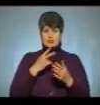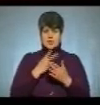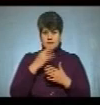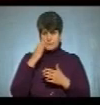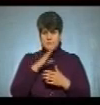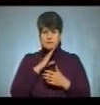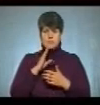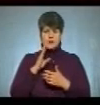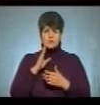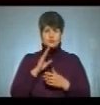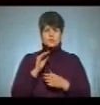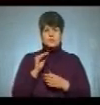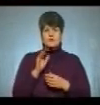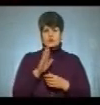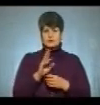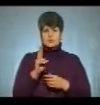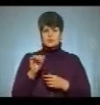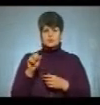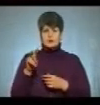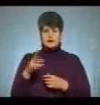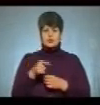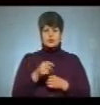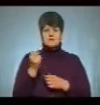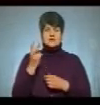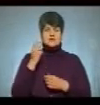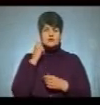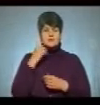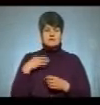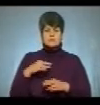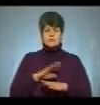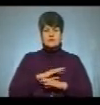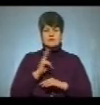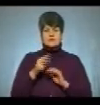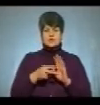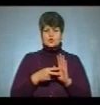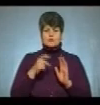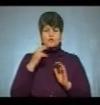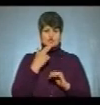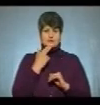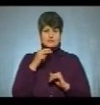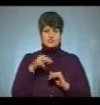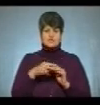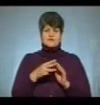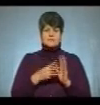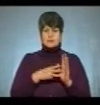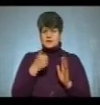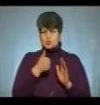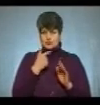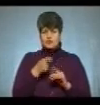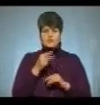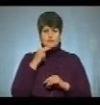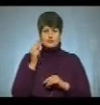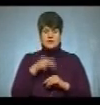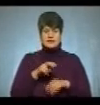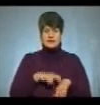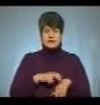Володимир Кулак. Його 12-річний Роман Кулак помер 27 червня 2017 року. Чоловік звинувачує лікаря Жидачівської